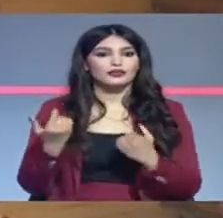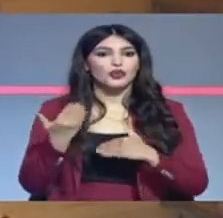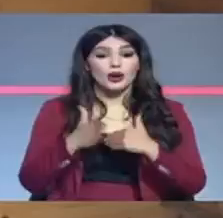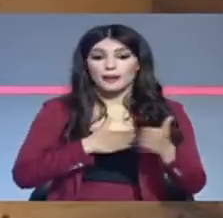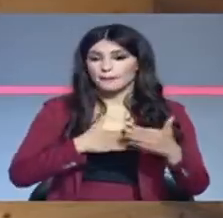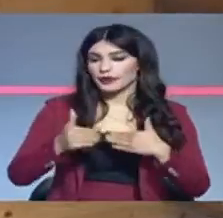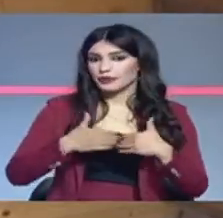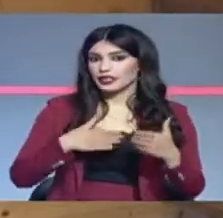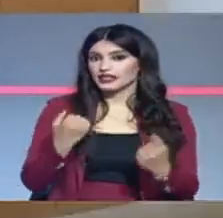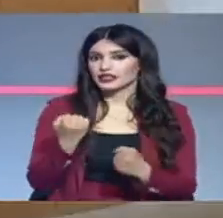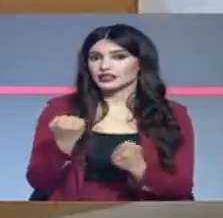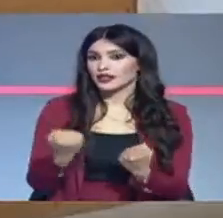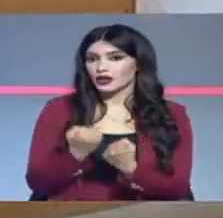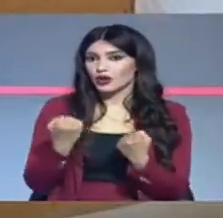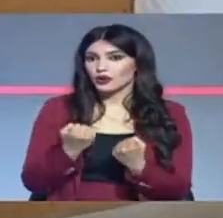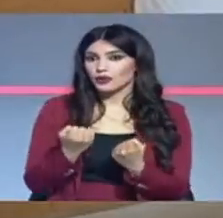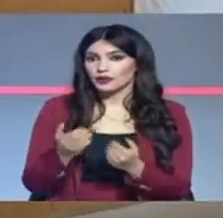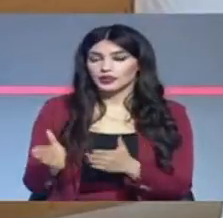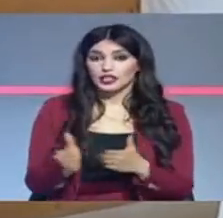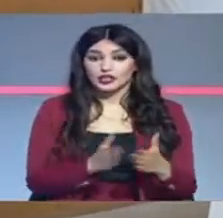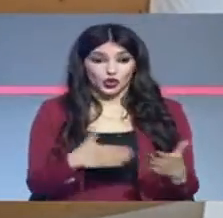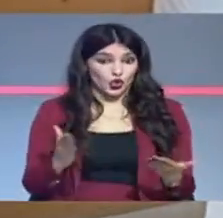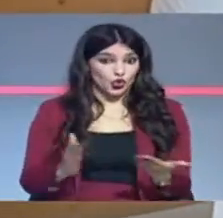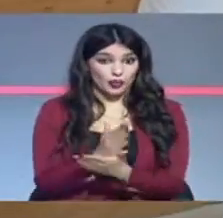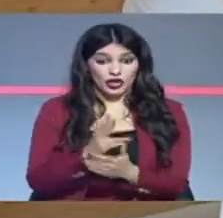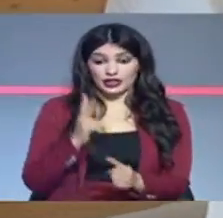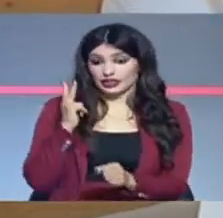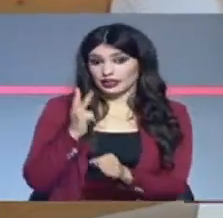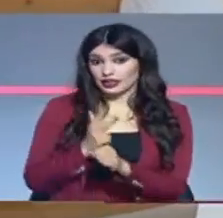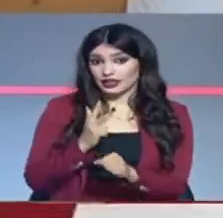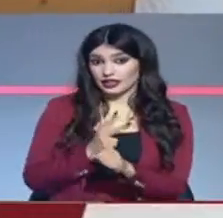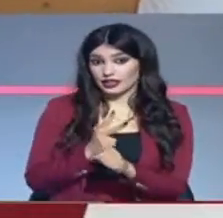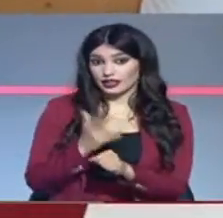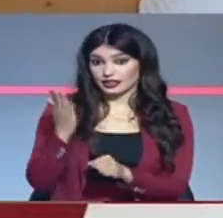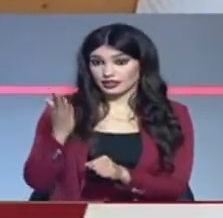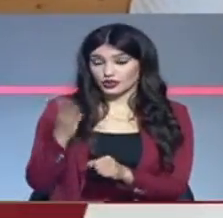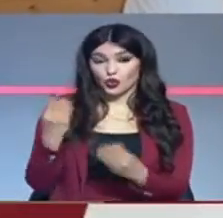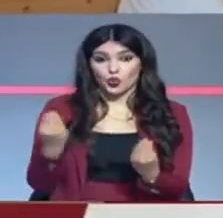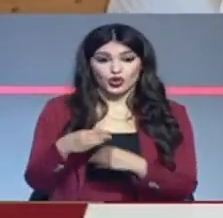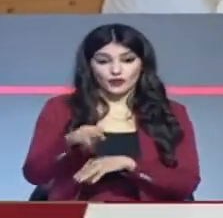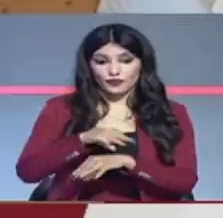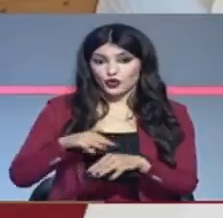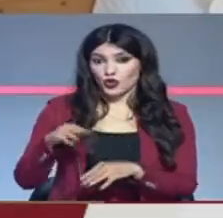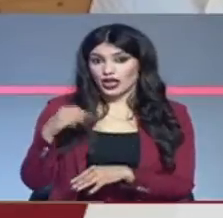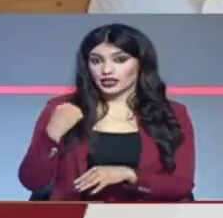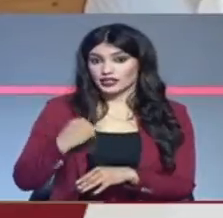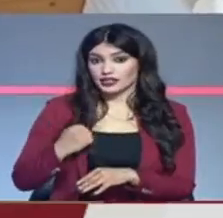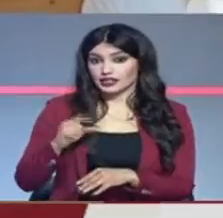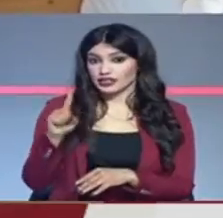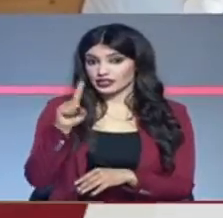عندنا مشكله الترويج ثلاث سنين وشويه في زاويه